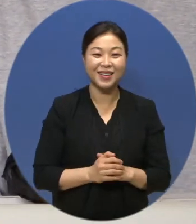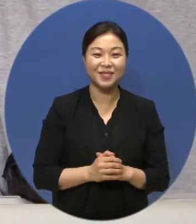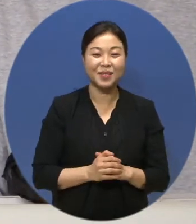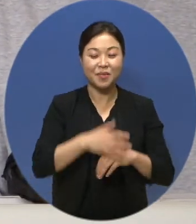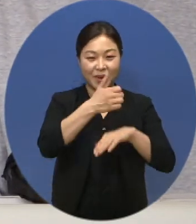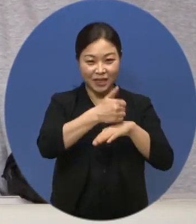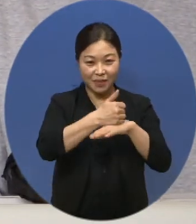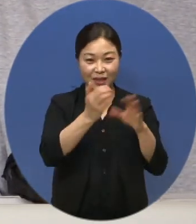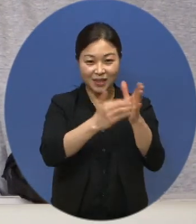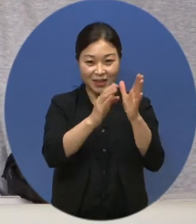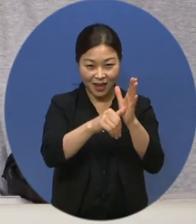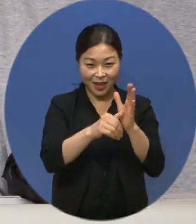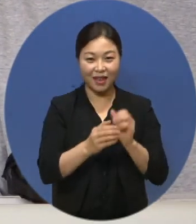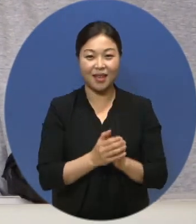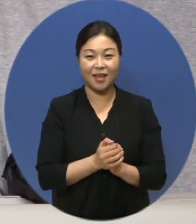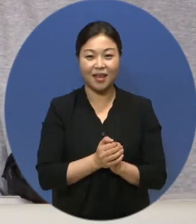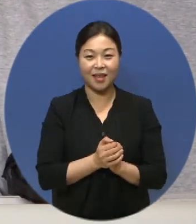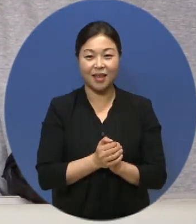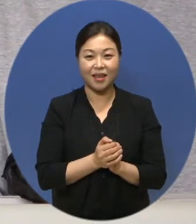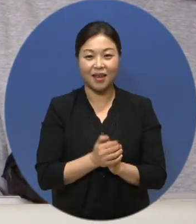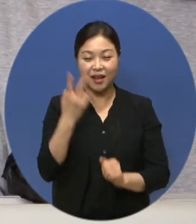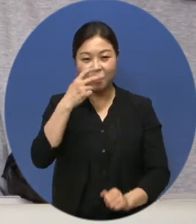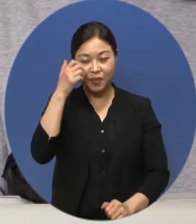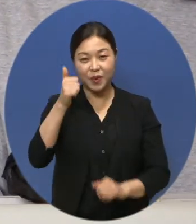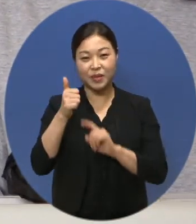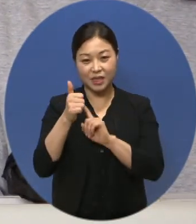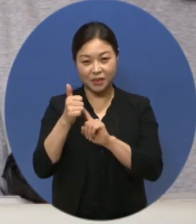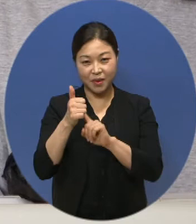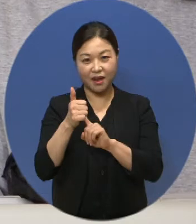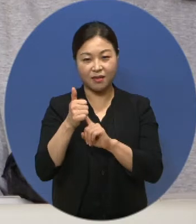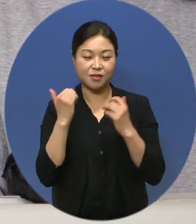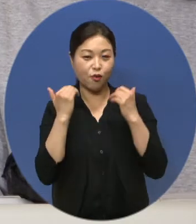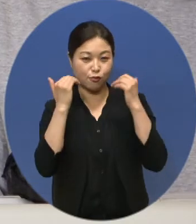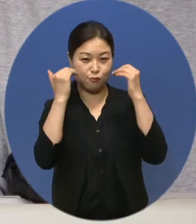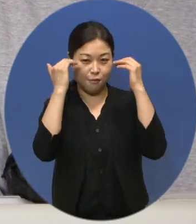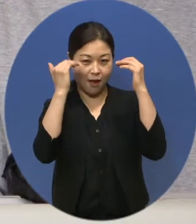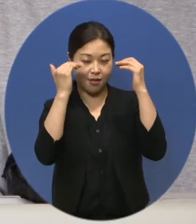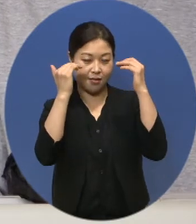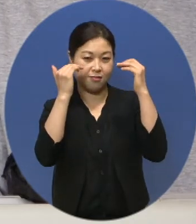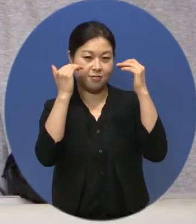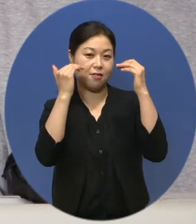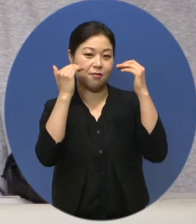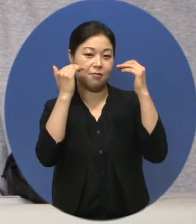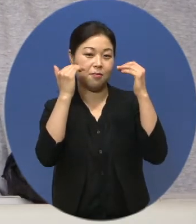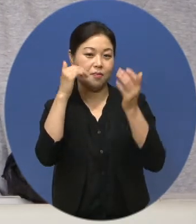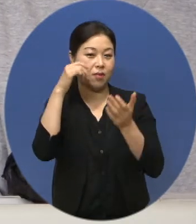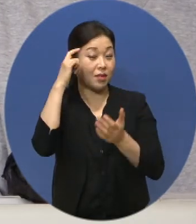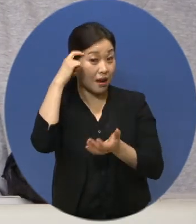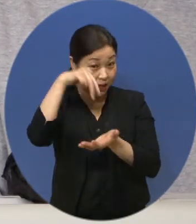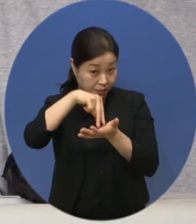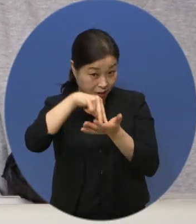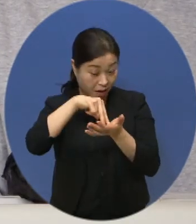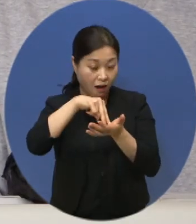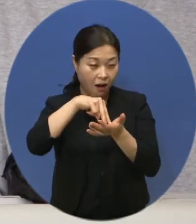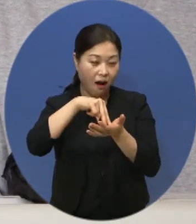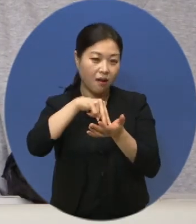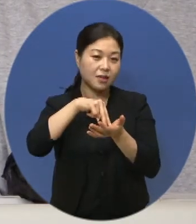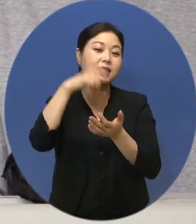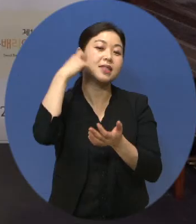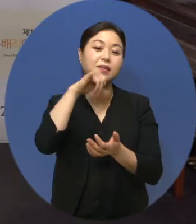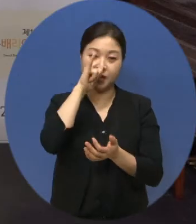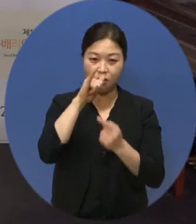그 마지막 엔딩에서도 네. 뭔가 감독님의 되게 뭔가 성숙한 시선이 보이는 것 같아서 그래요. 되게